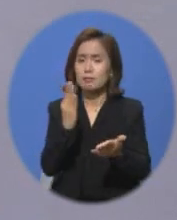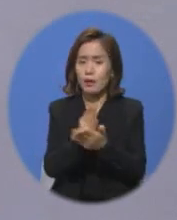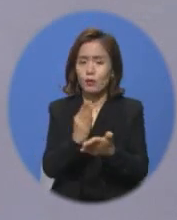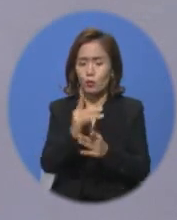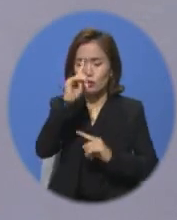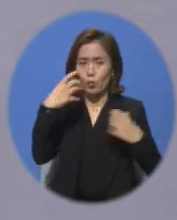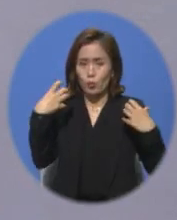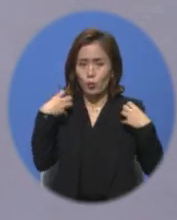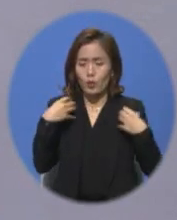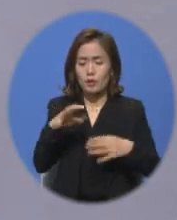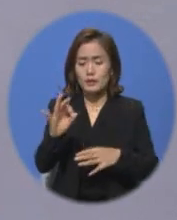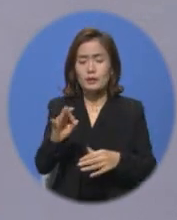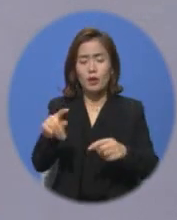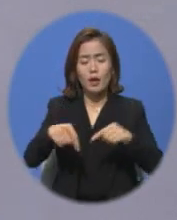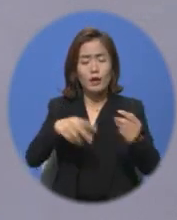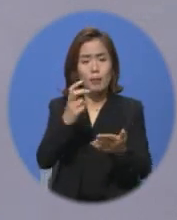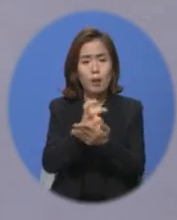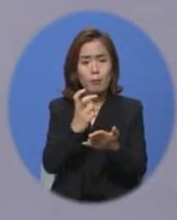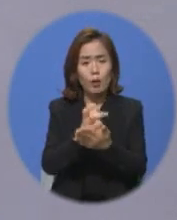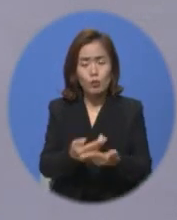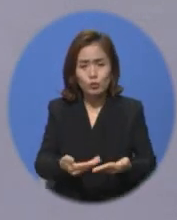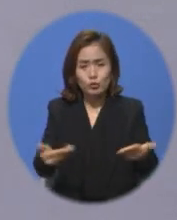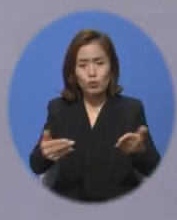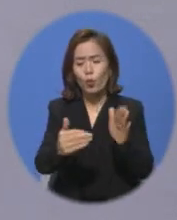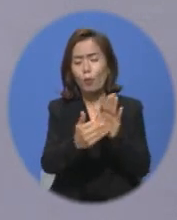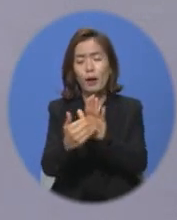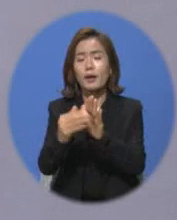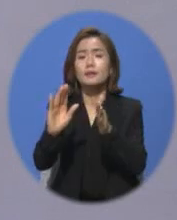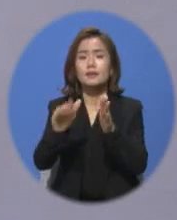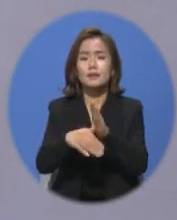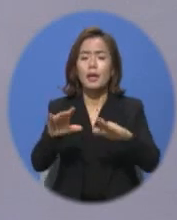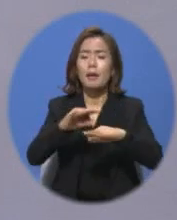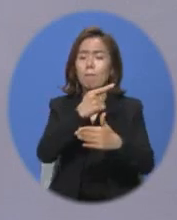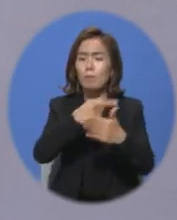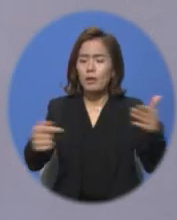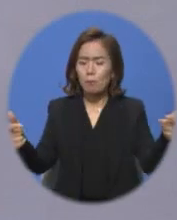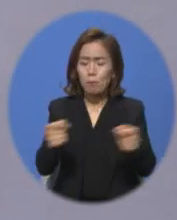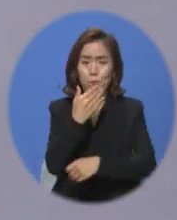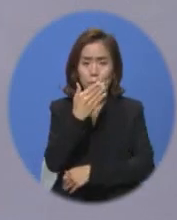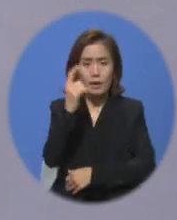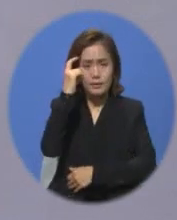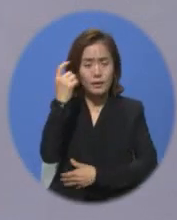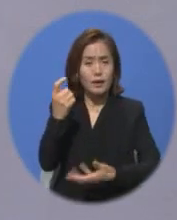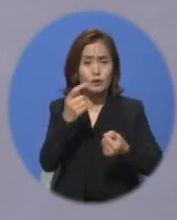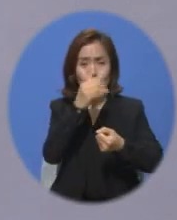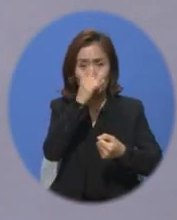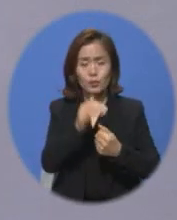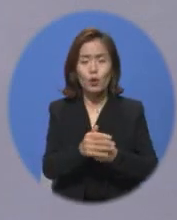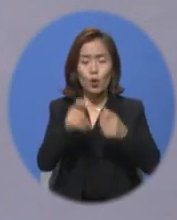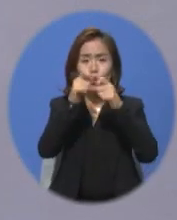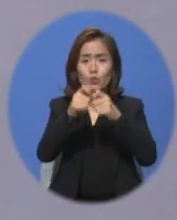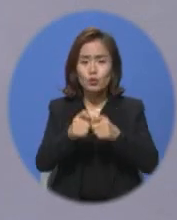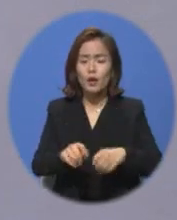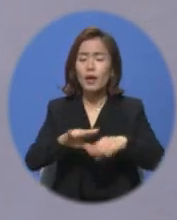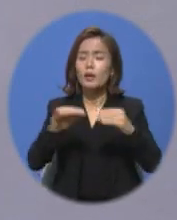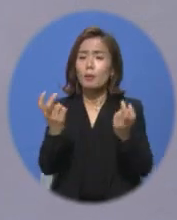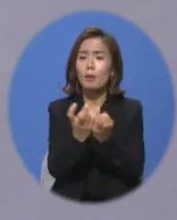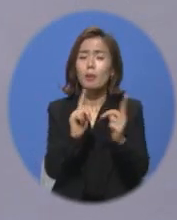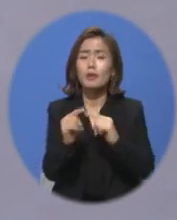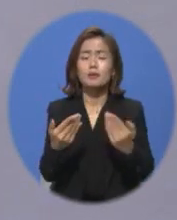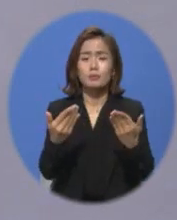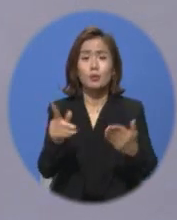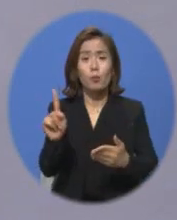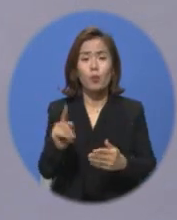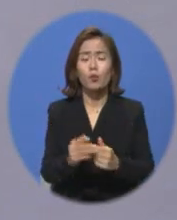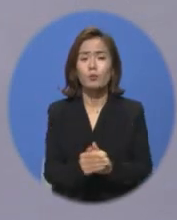정부의적극적인 재정정책을통해서만 피해를최소화할수있다고생각합니다.구체적인